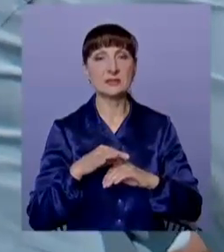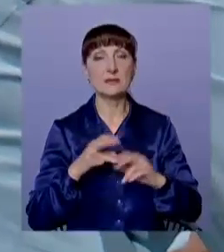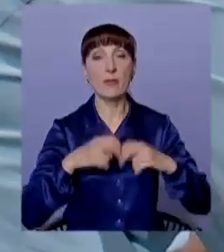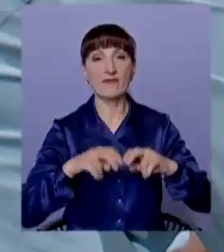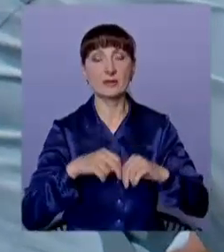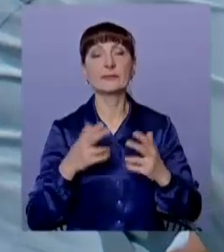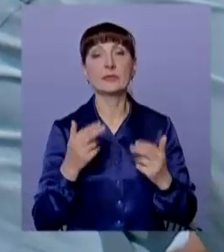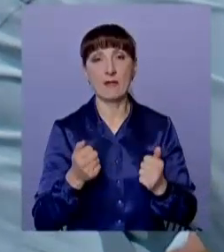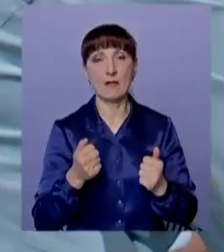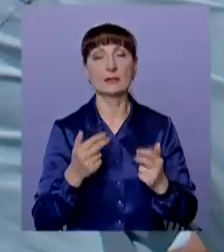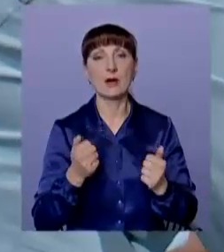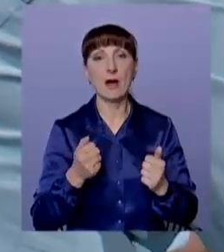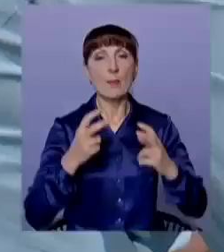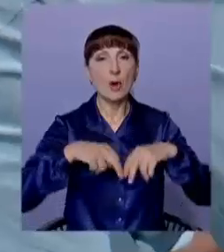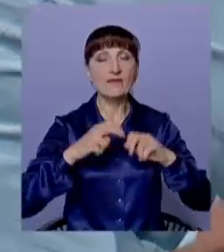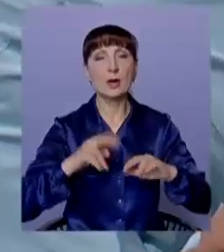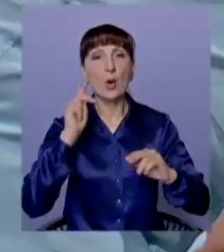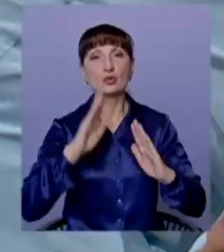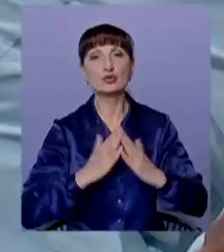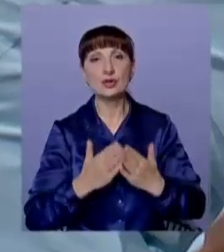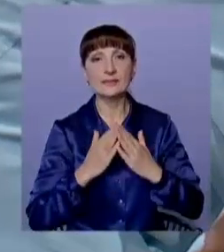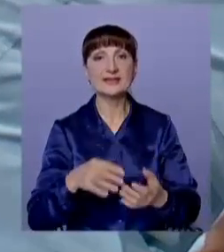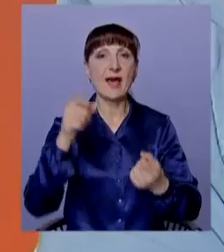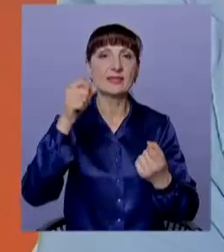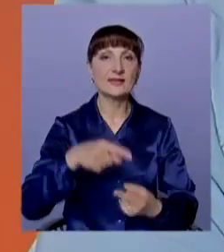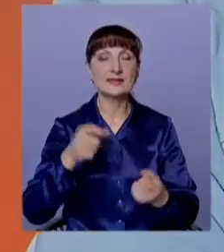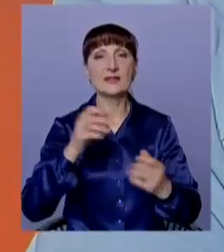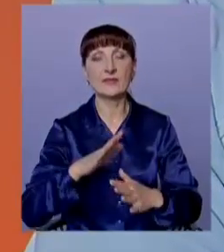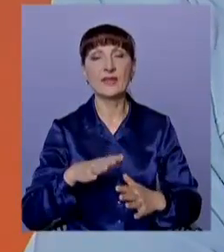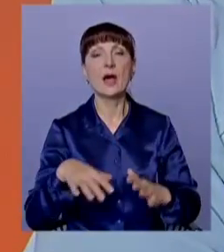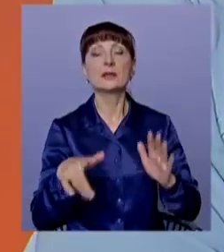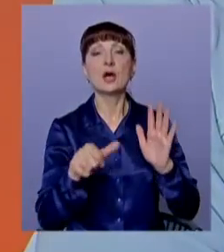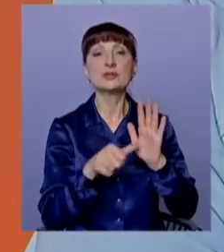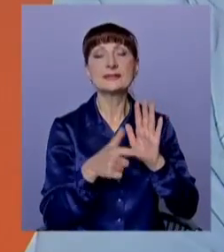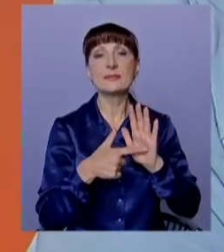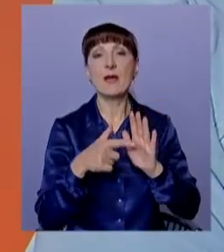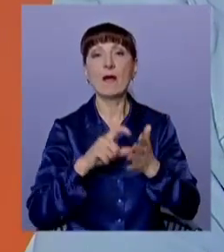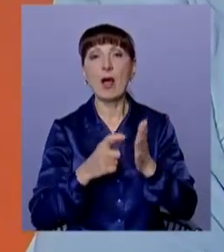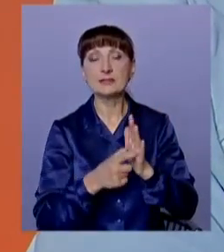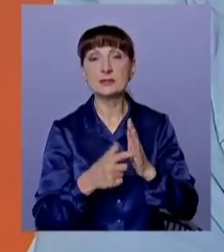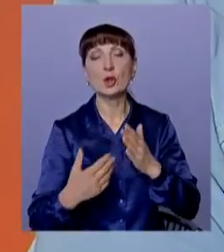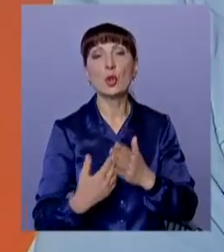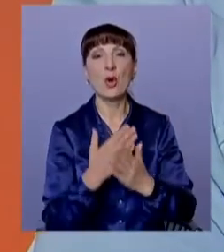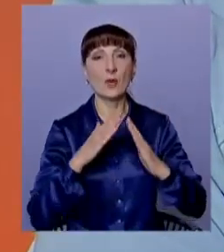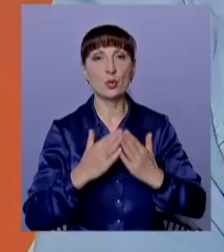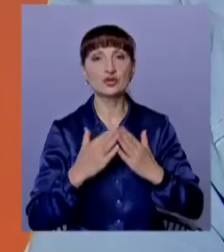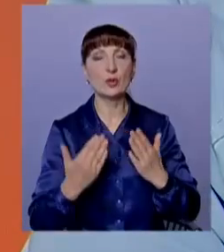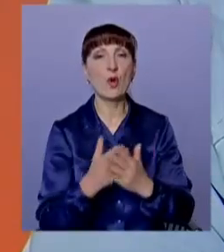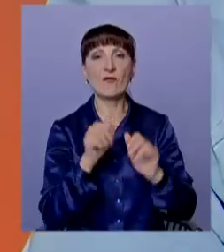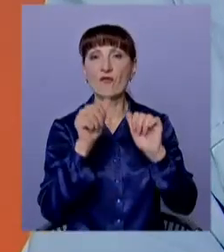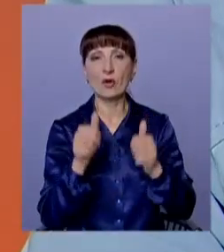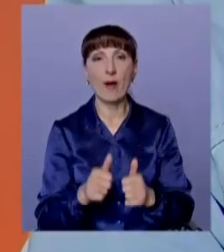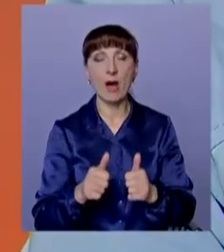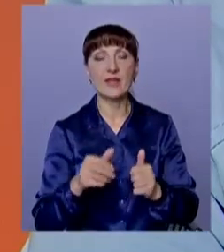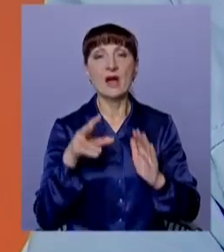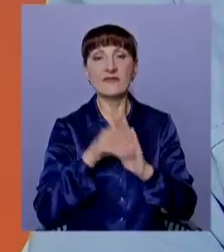вот то есть вес учебников, да, да, соответствует стандартам. Это вот 3-6-8 класс, это вот новые учебники в новом формате, с